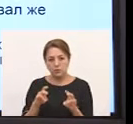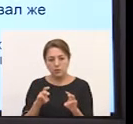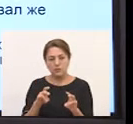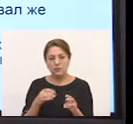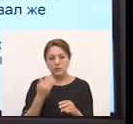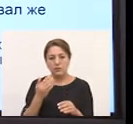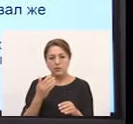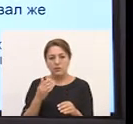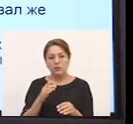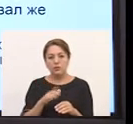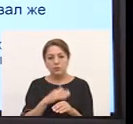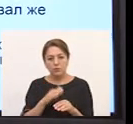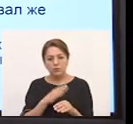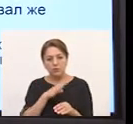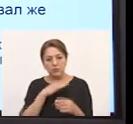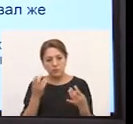милосердию государыни?»